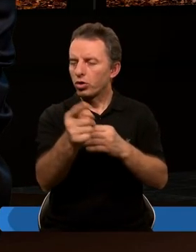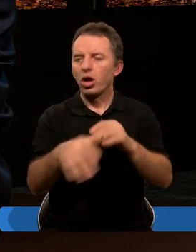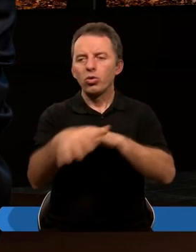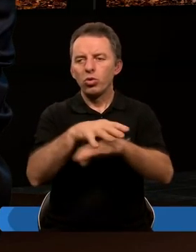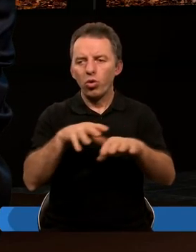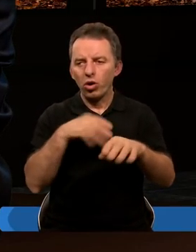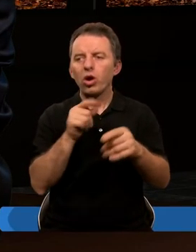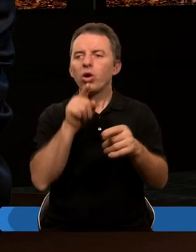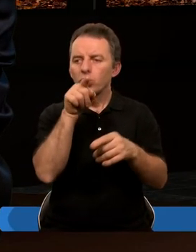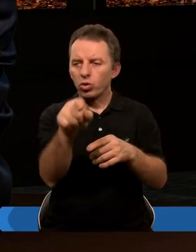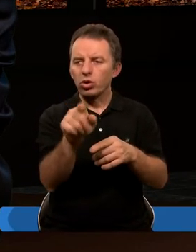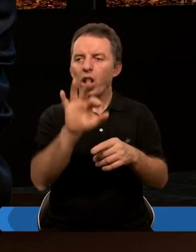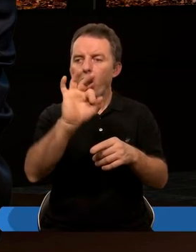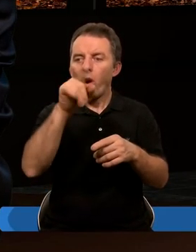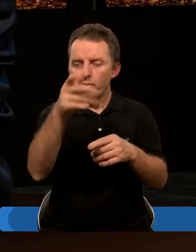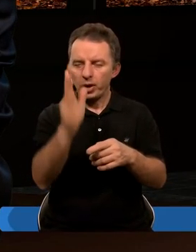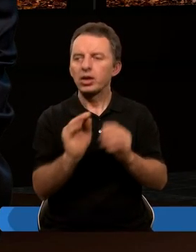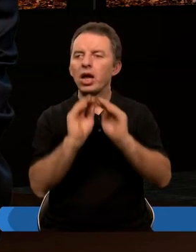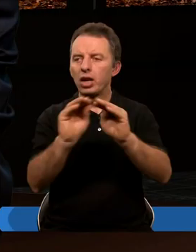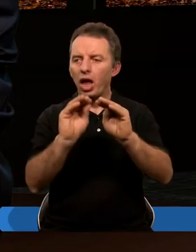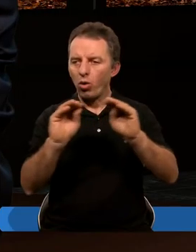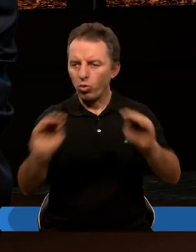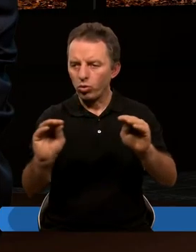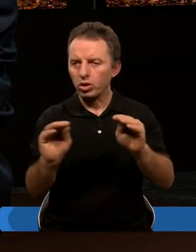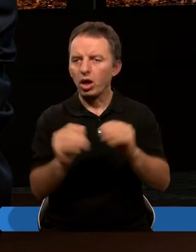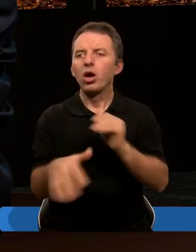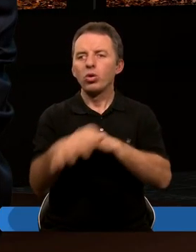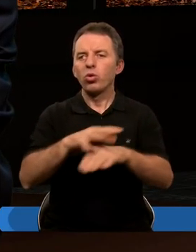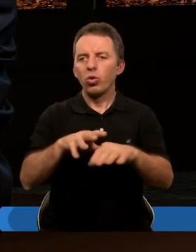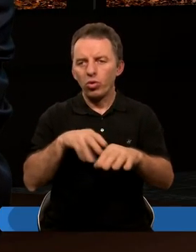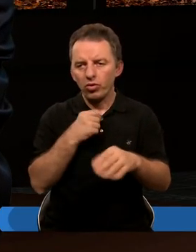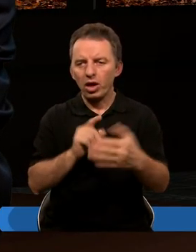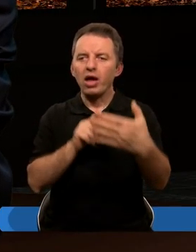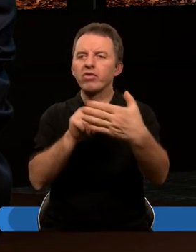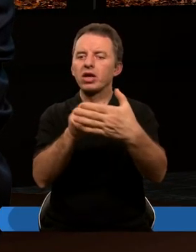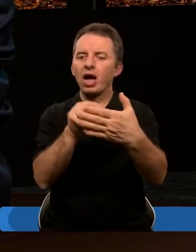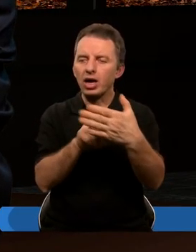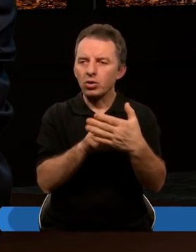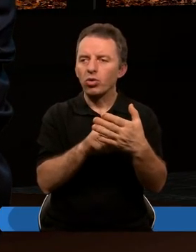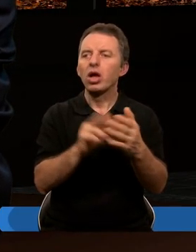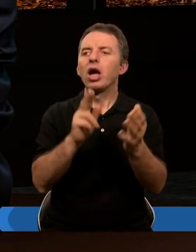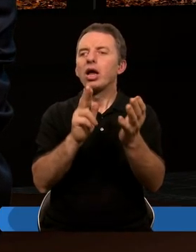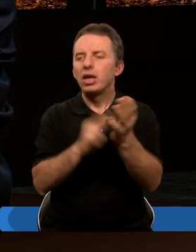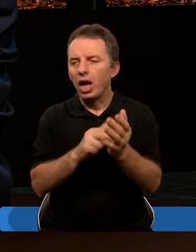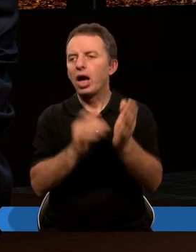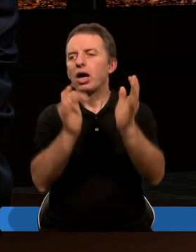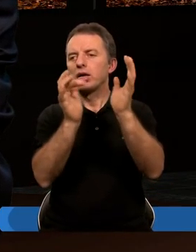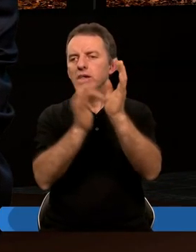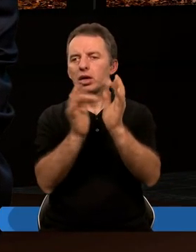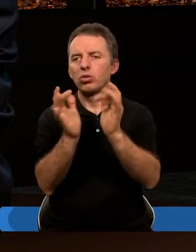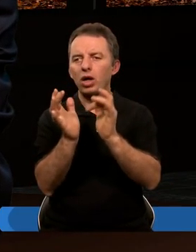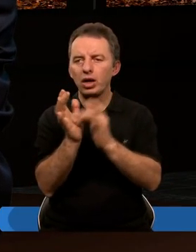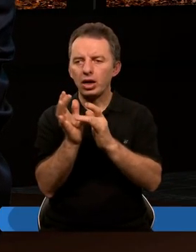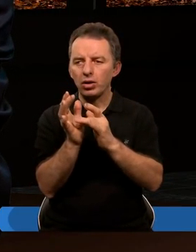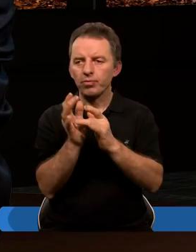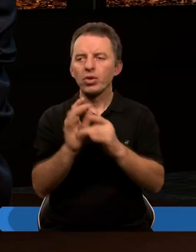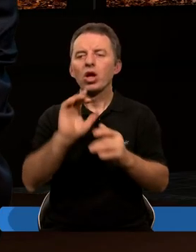świętego, który o nim będzie nauczał i duch święty wskazuje na Jezusa Chrystusa.